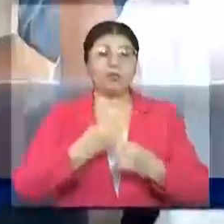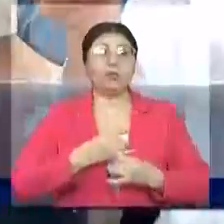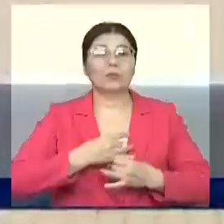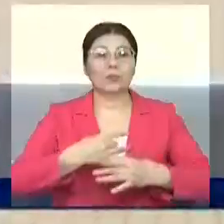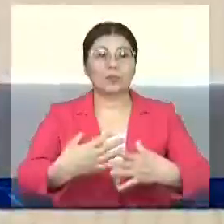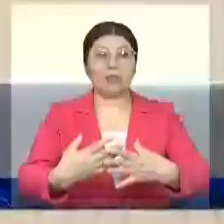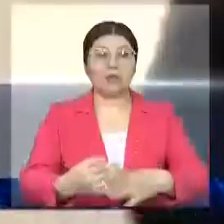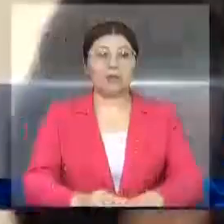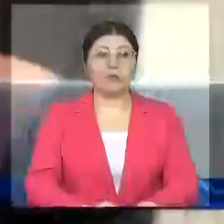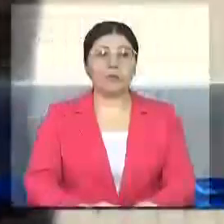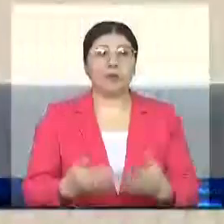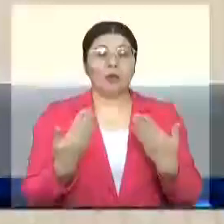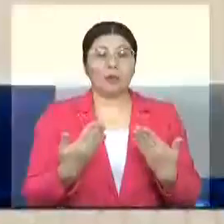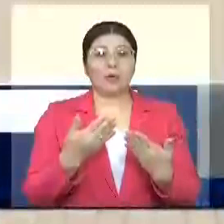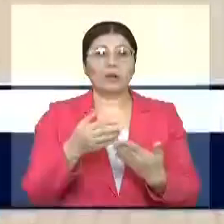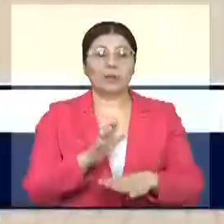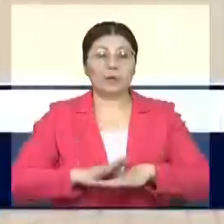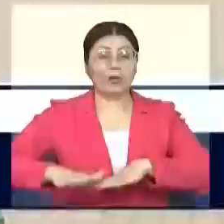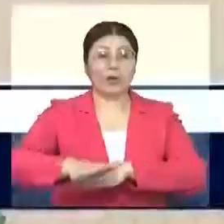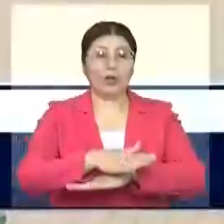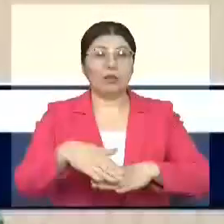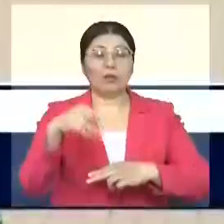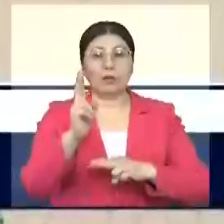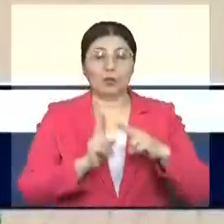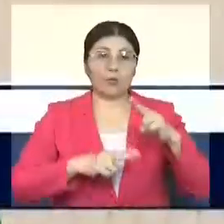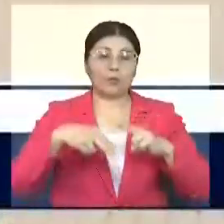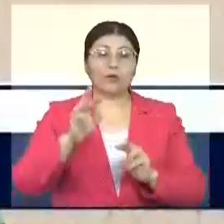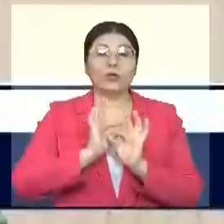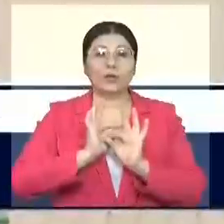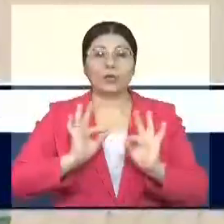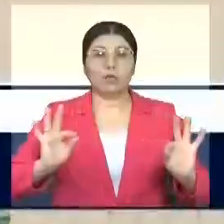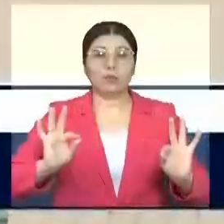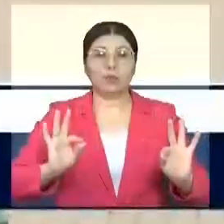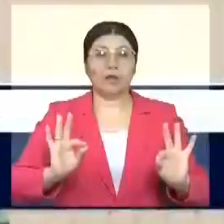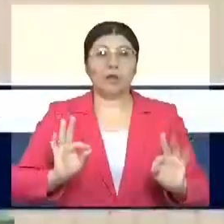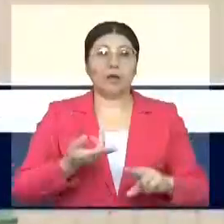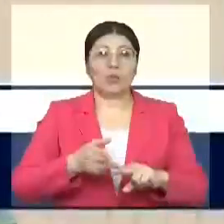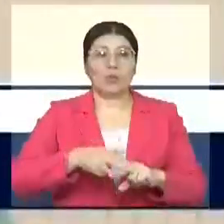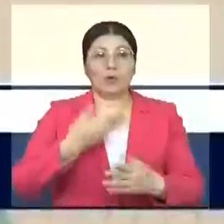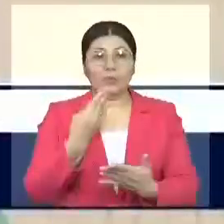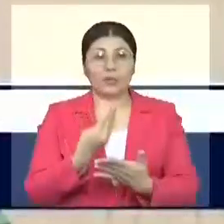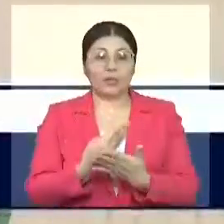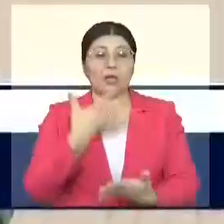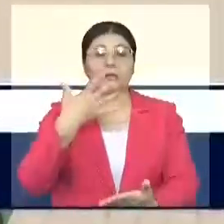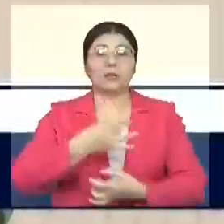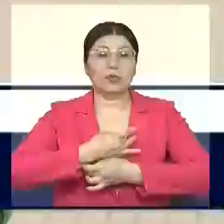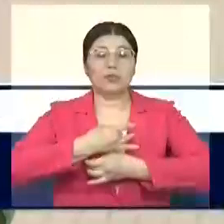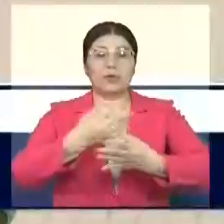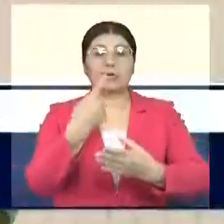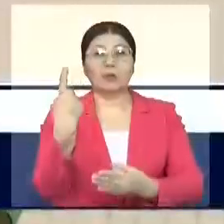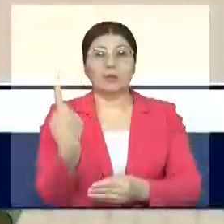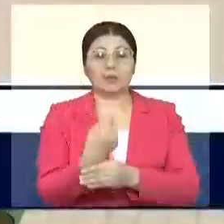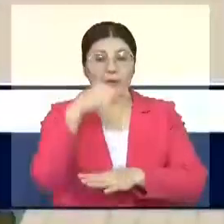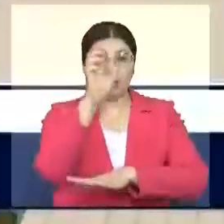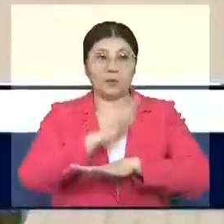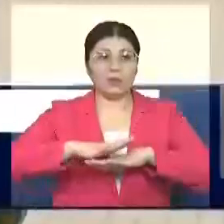ақтөбеліктер. Енді мына халықтың көңіл күйі мерекелік, өте керемет. Бұл біздің қастерлі мерекелеріміздің бірі, өйткені біздің